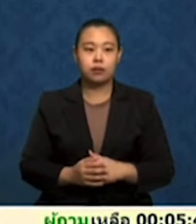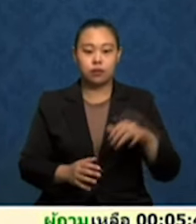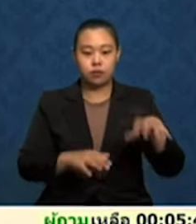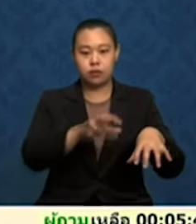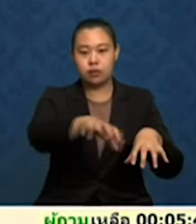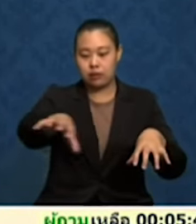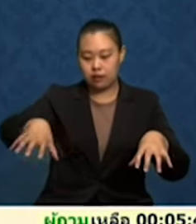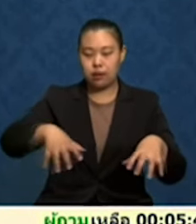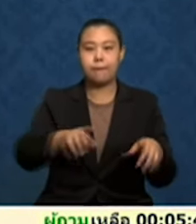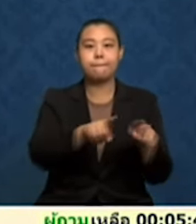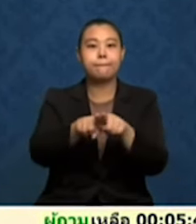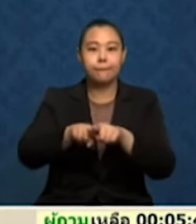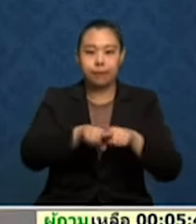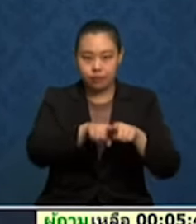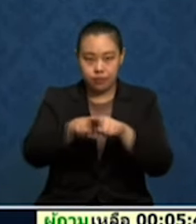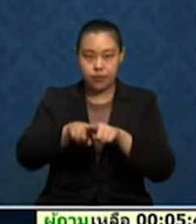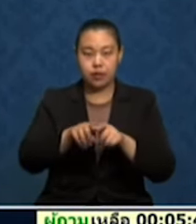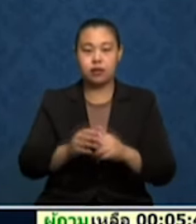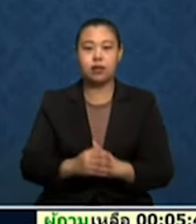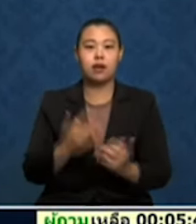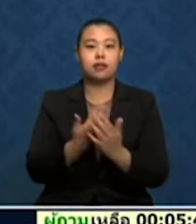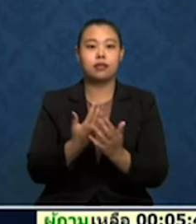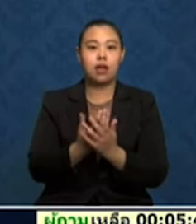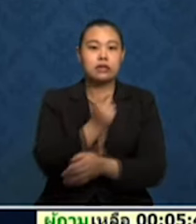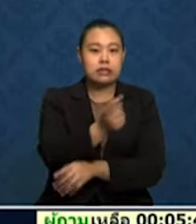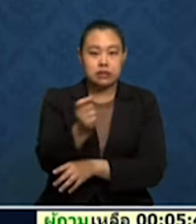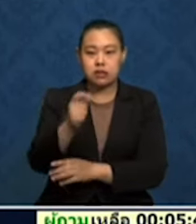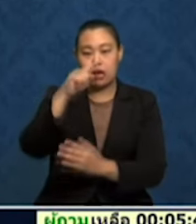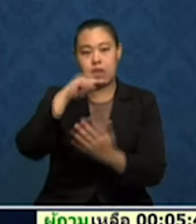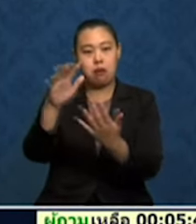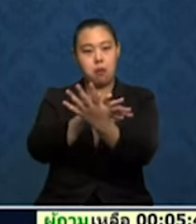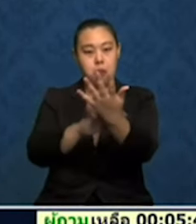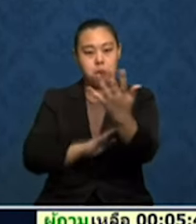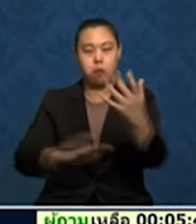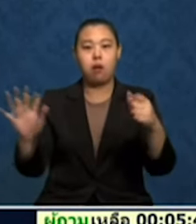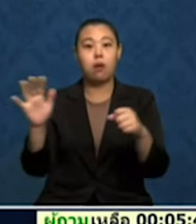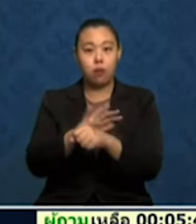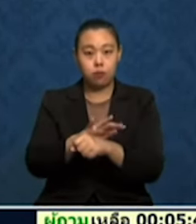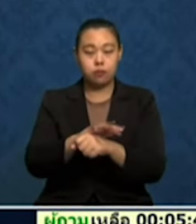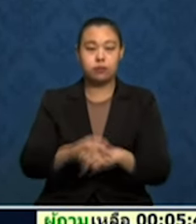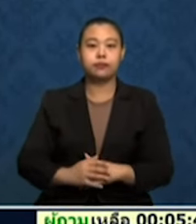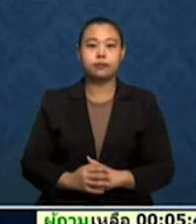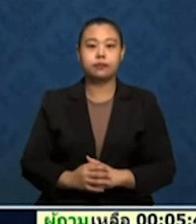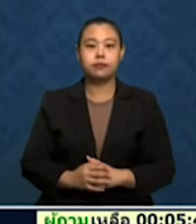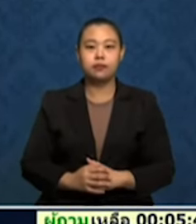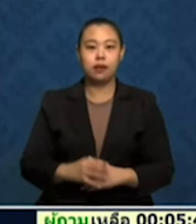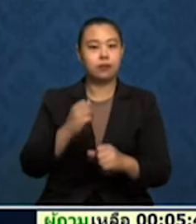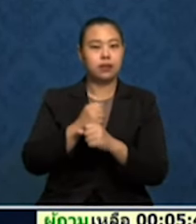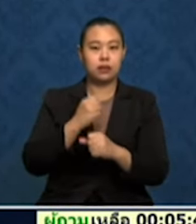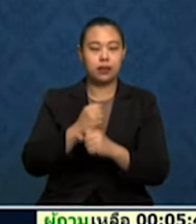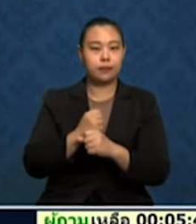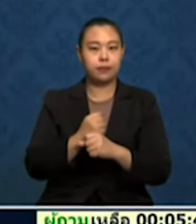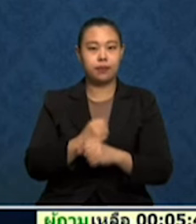ที่อื่นก็ตามมาและการจ่ายเงินของเราก็คือเป็นไปแบบทั่วประเทศนะคะเราเองไม่สามารถที่จะทำงานได้เพียงแ